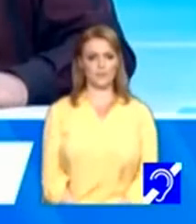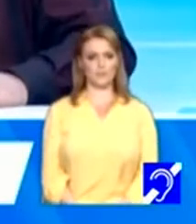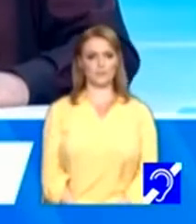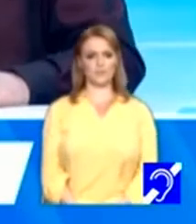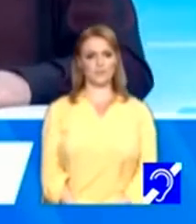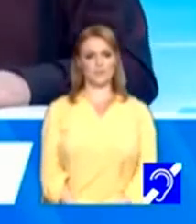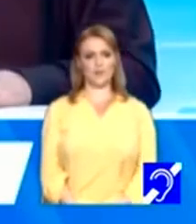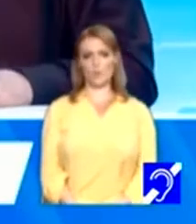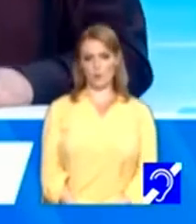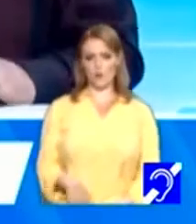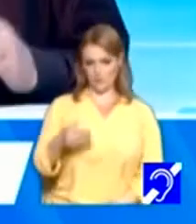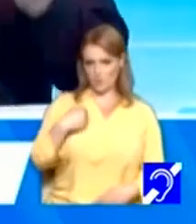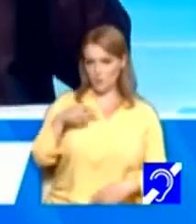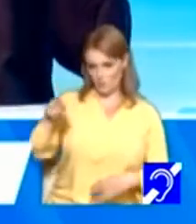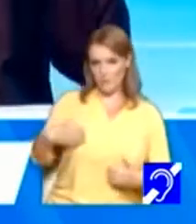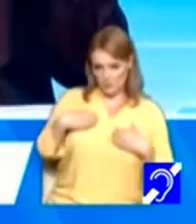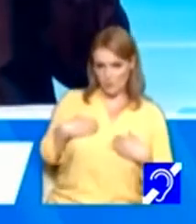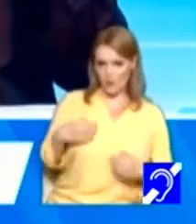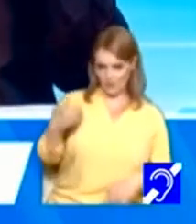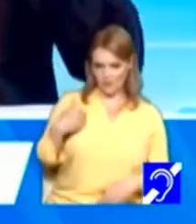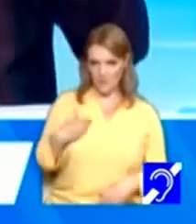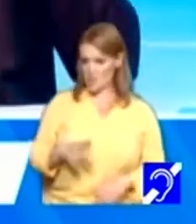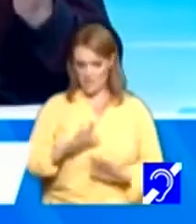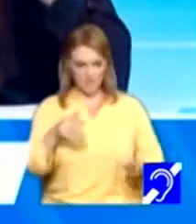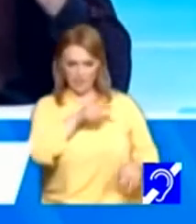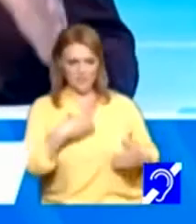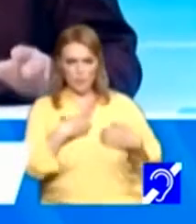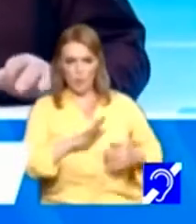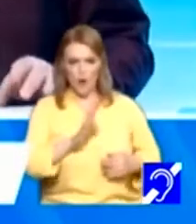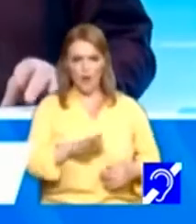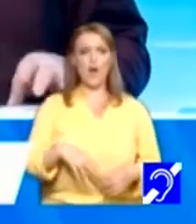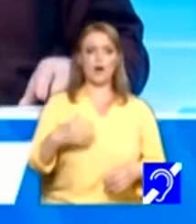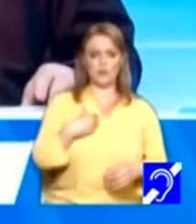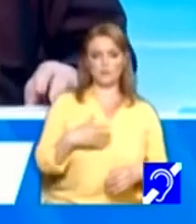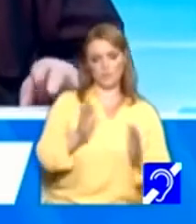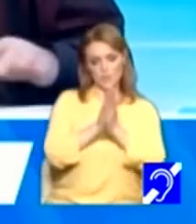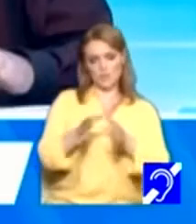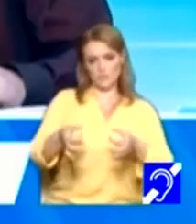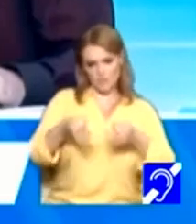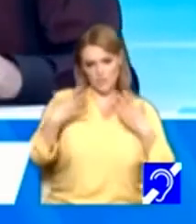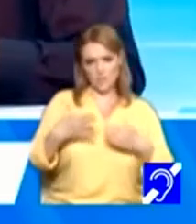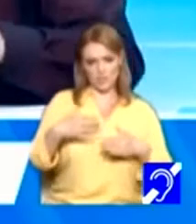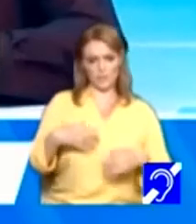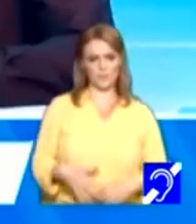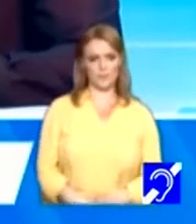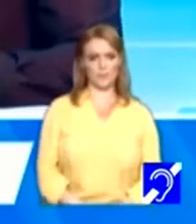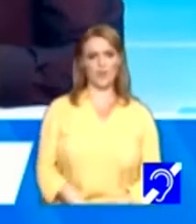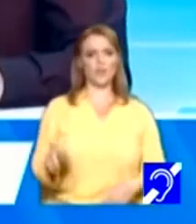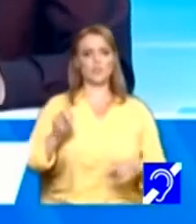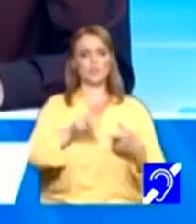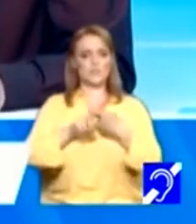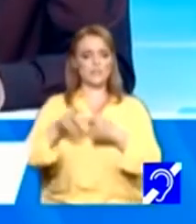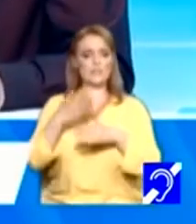pic și m-ați speriat așa. Nu, eu vă spun, dar nu, eu știu. Da, un pic așa, da. Dar acum, dacă îmi permiteți să răspund. Da. Ce ține de